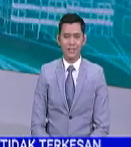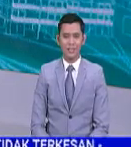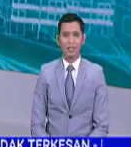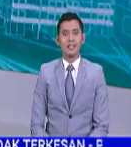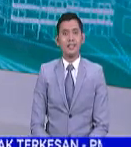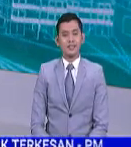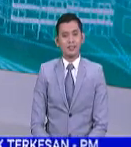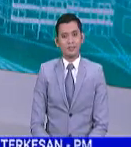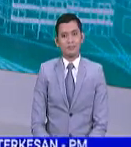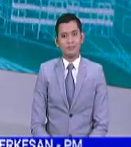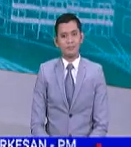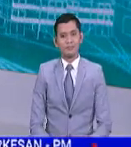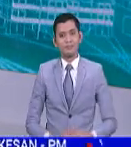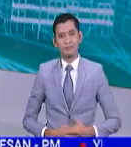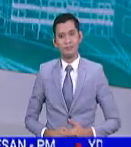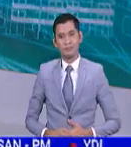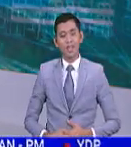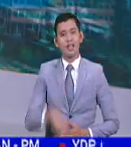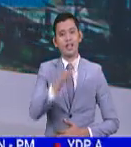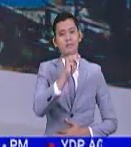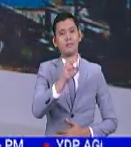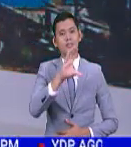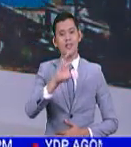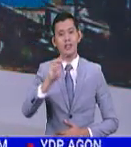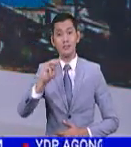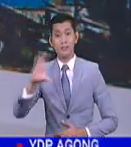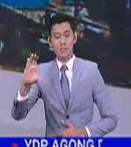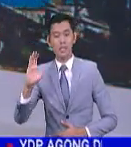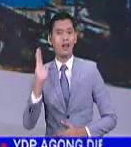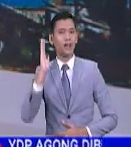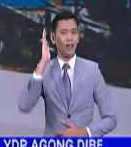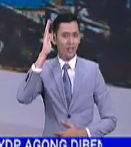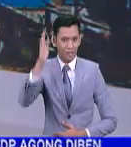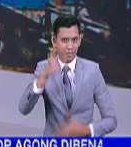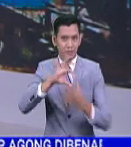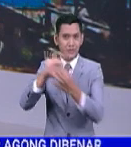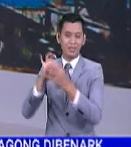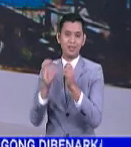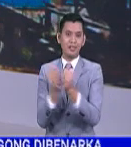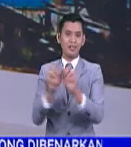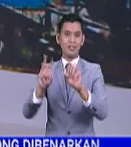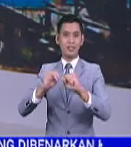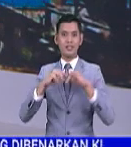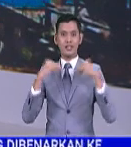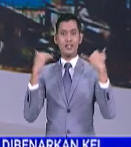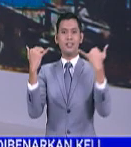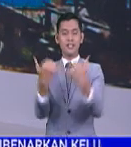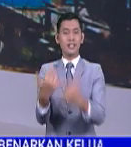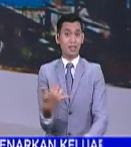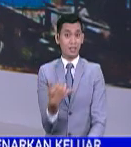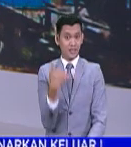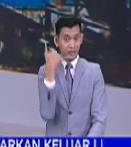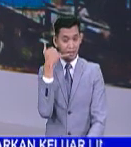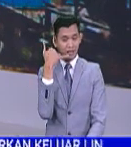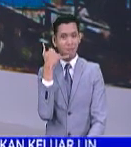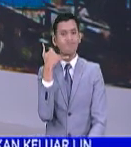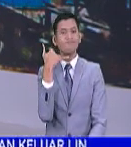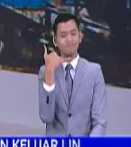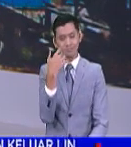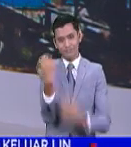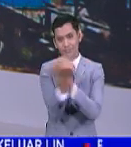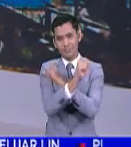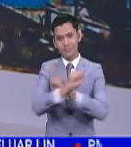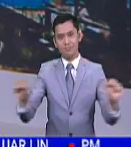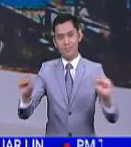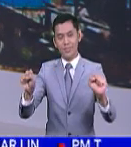Suruhanjaya Komunikasi dan Multimedia Malaysia MCMC akan bekerjasama dengan syarikat telekomunikasi Telco dalam